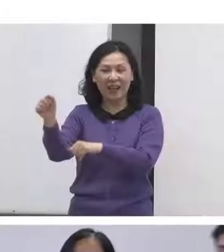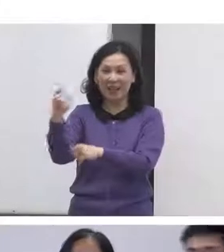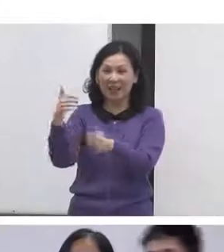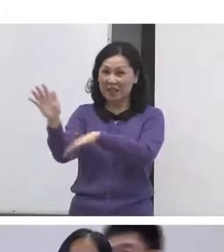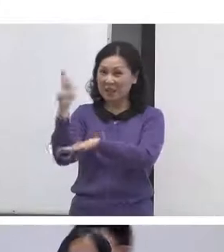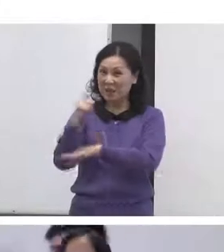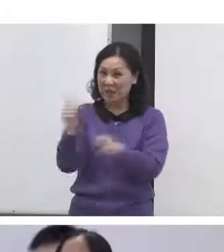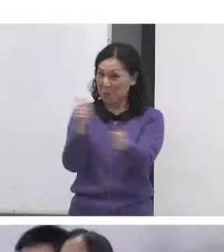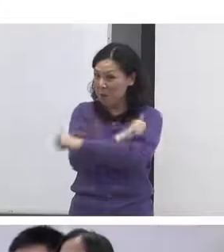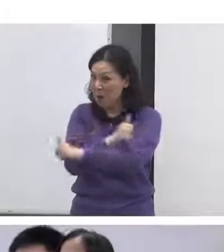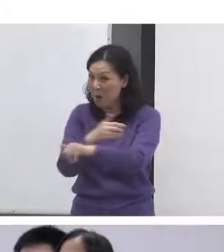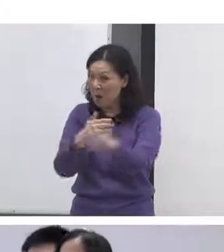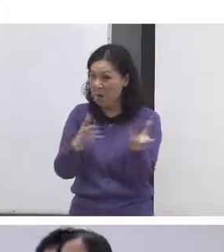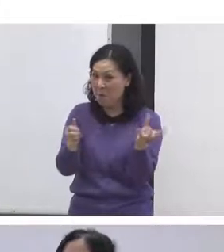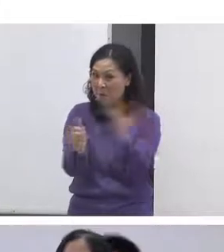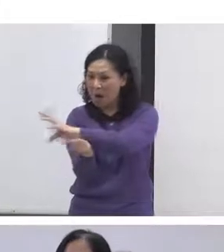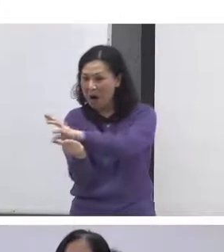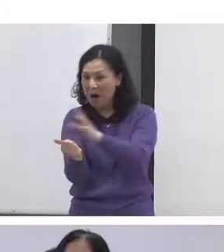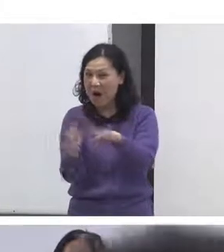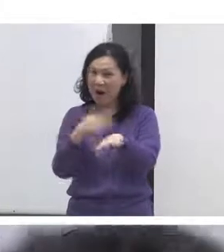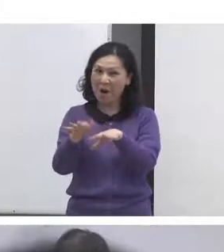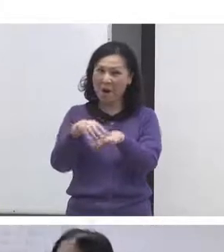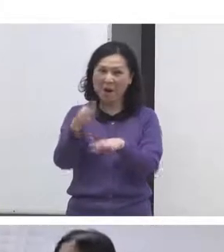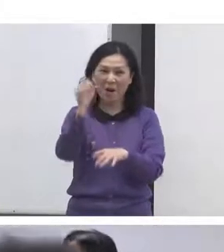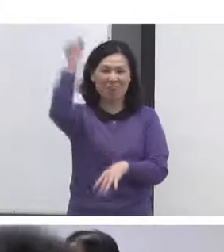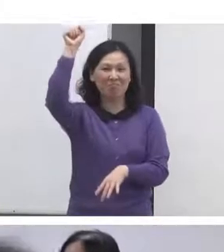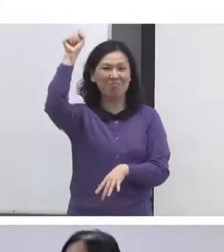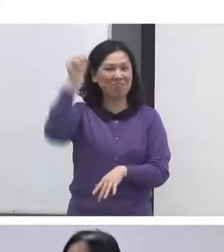手，觉得会的举手。